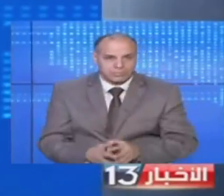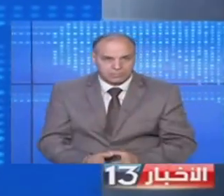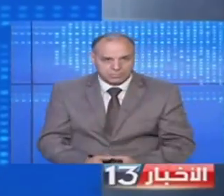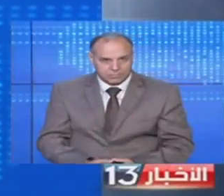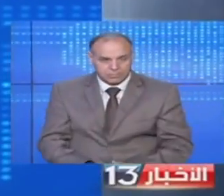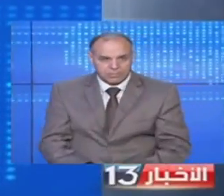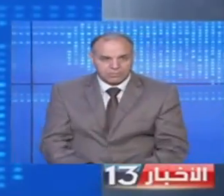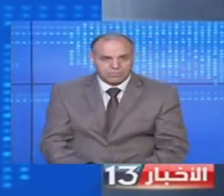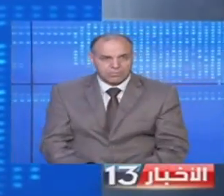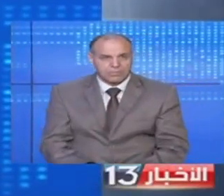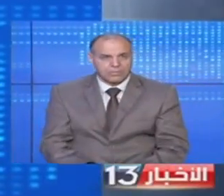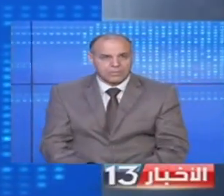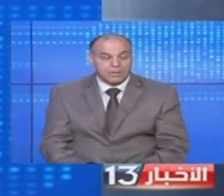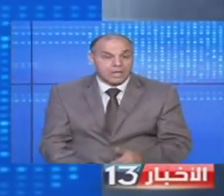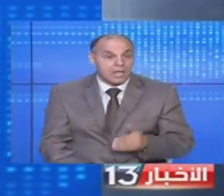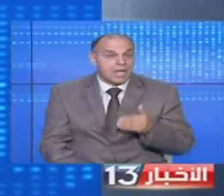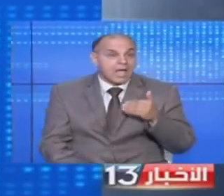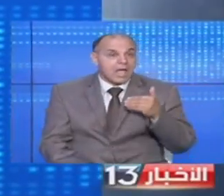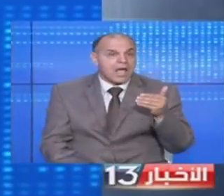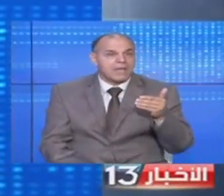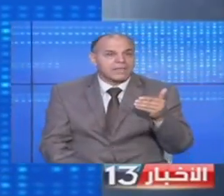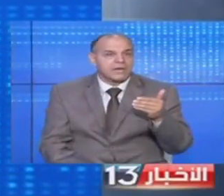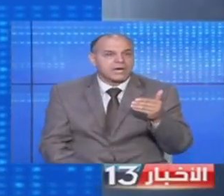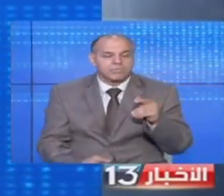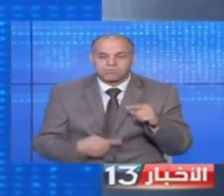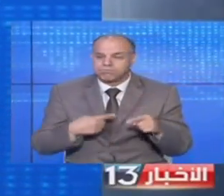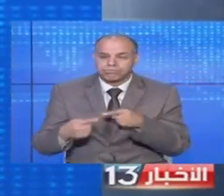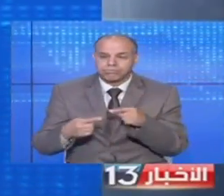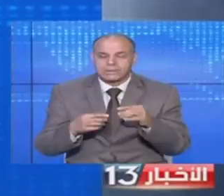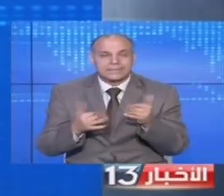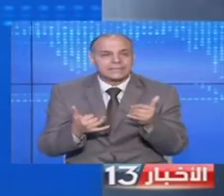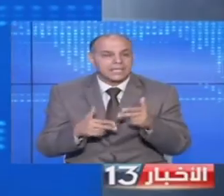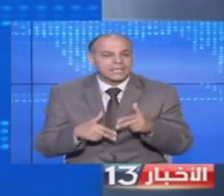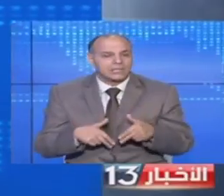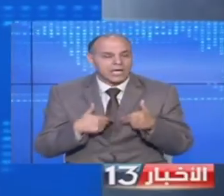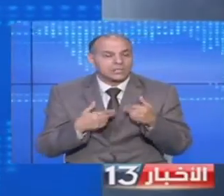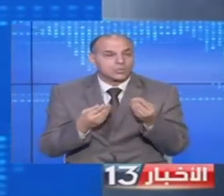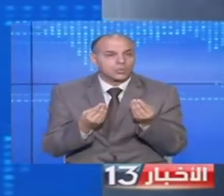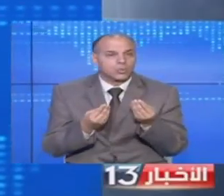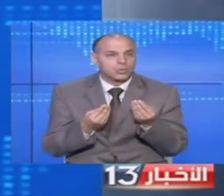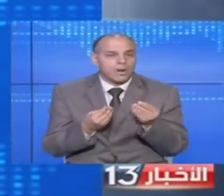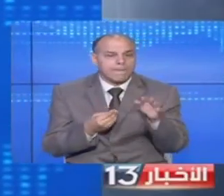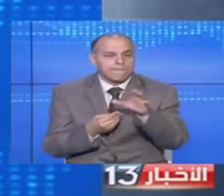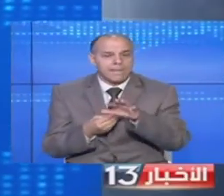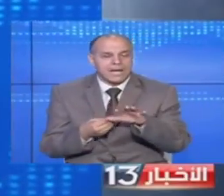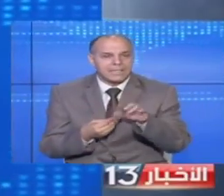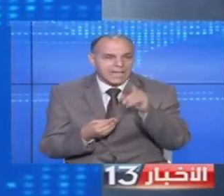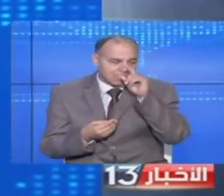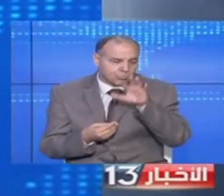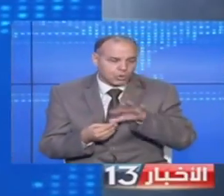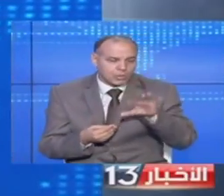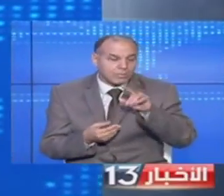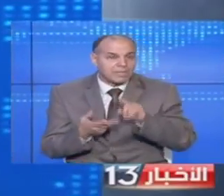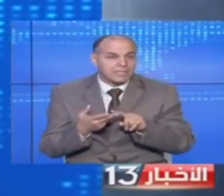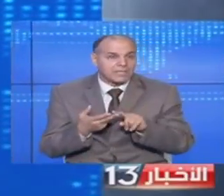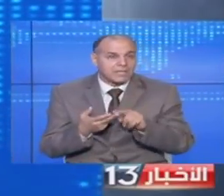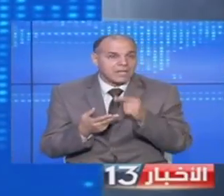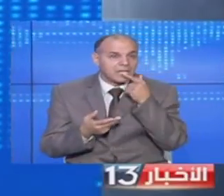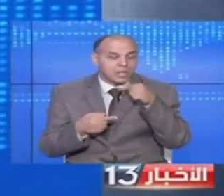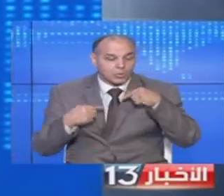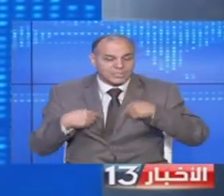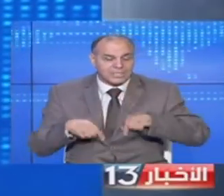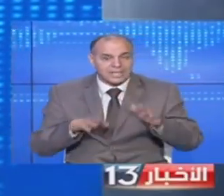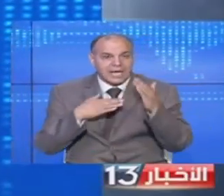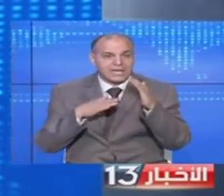على خلفيه تنامي التوتر الذي تعيش على وقعه منطقه شرق المتوسط وصفت وزاره